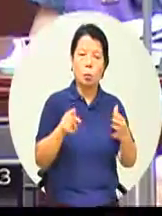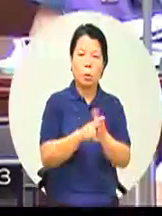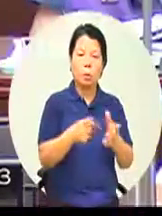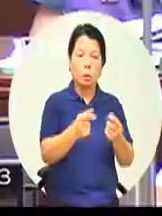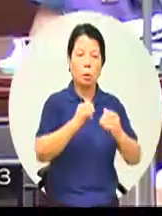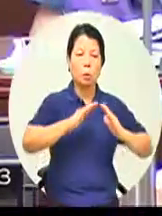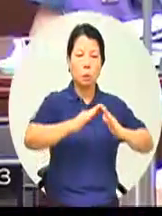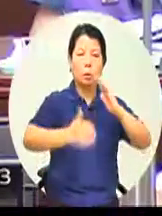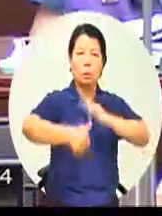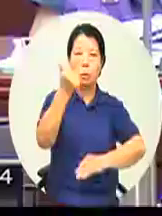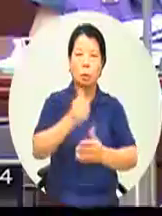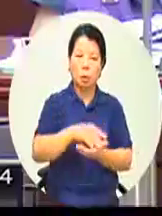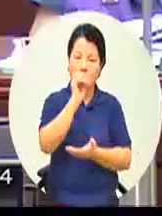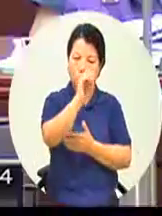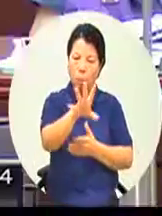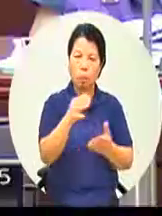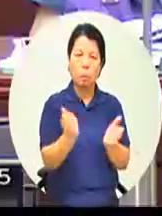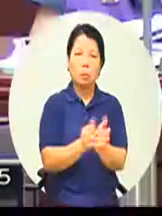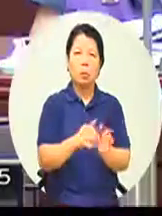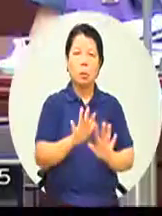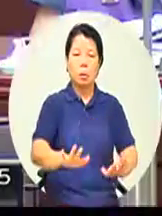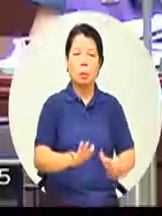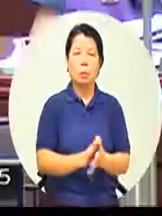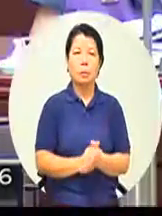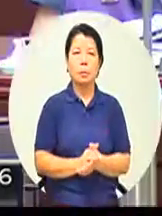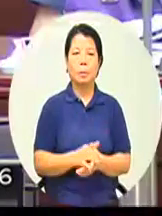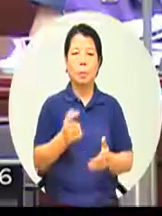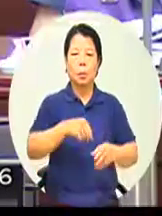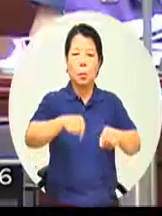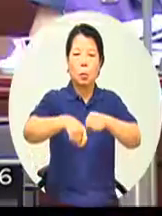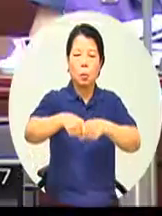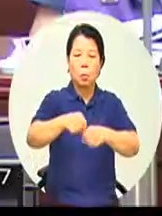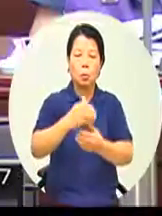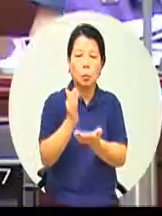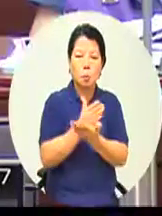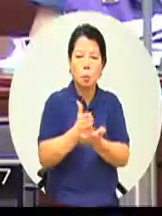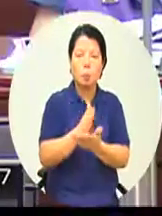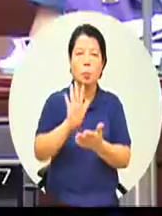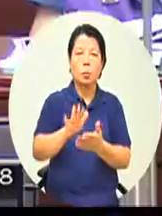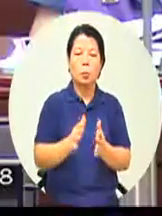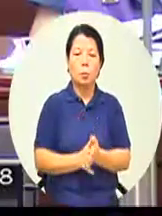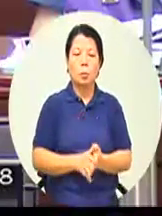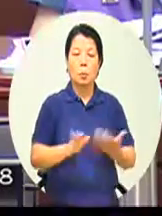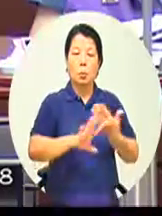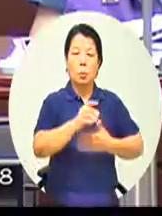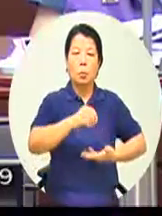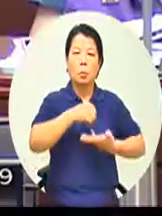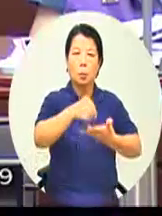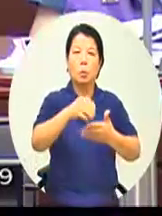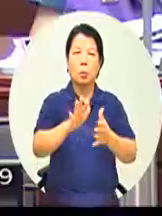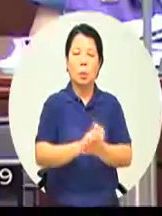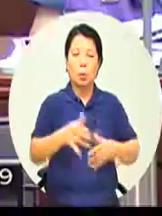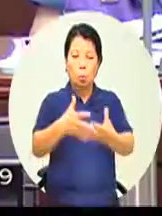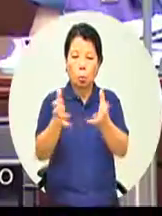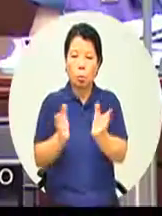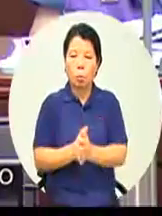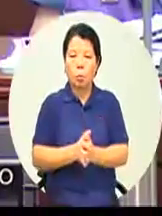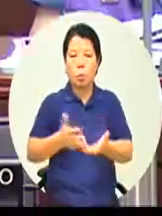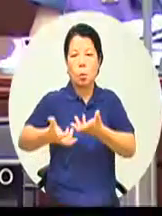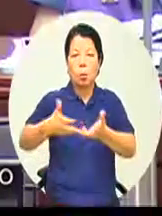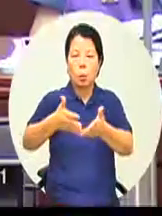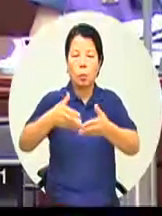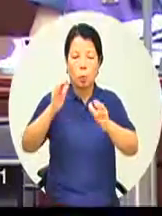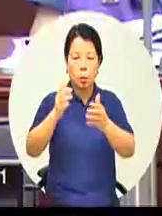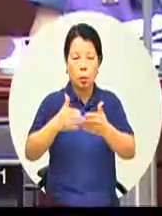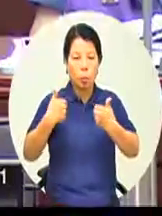经回答那个方向了，就是进行这个规划跟评估。那另外提了一个事情，说有部分的业务要不要去成立